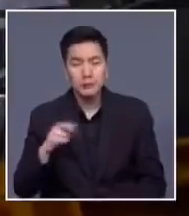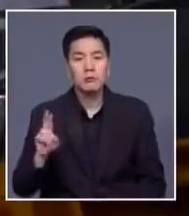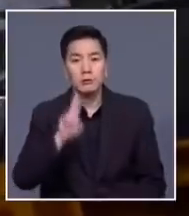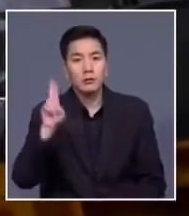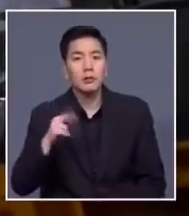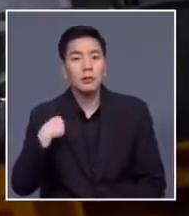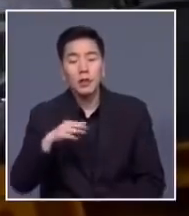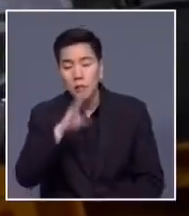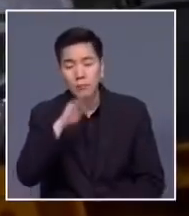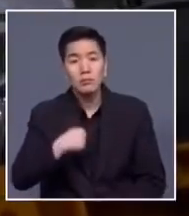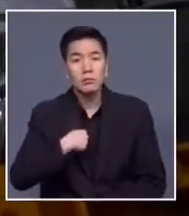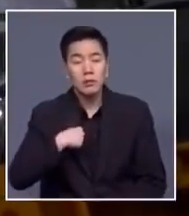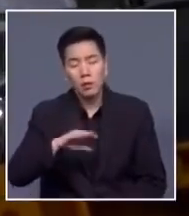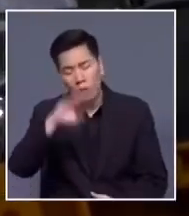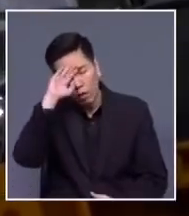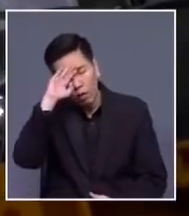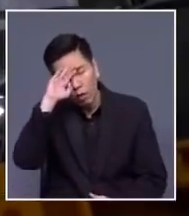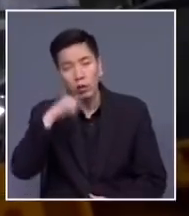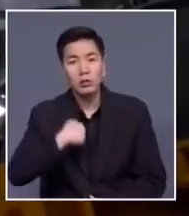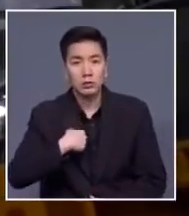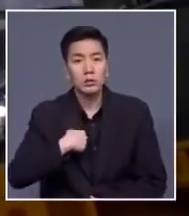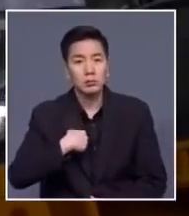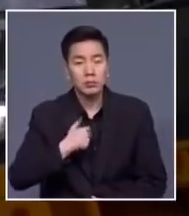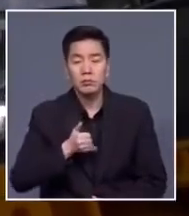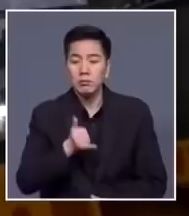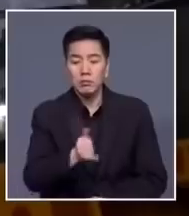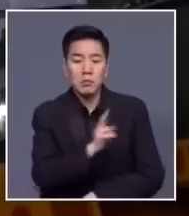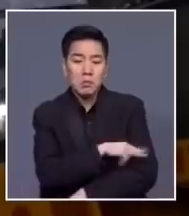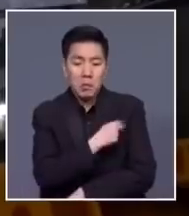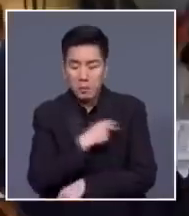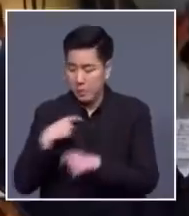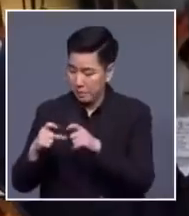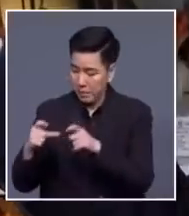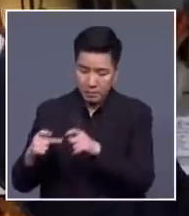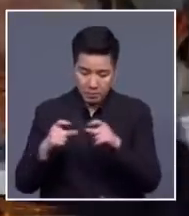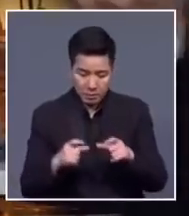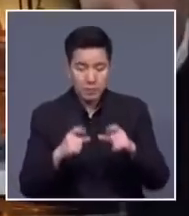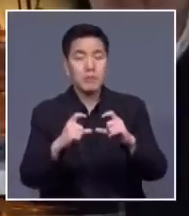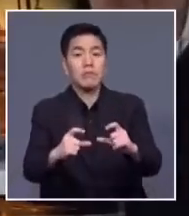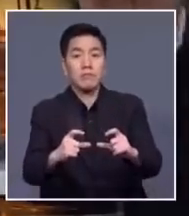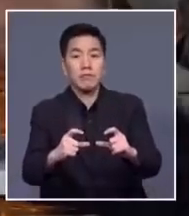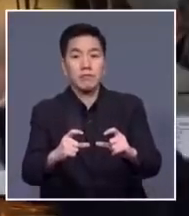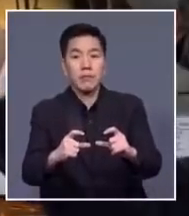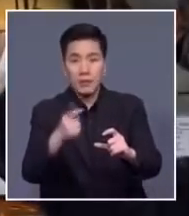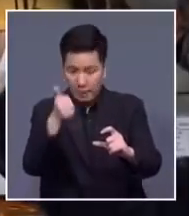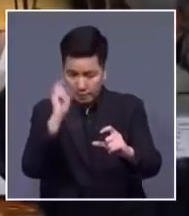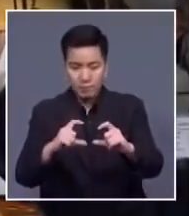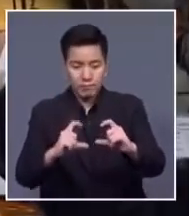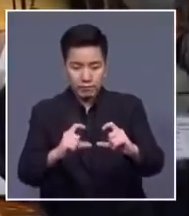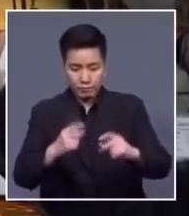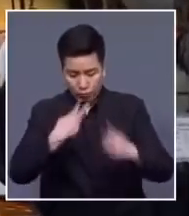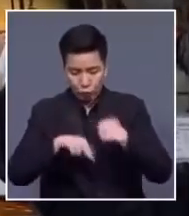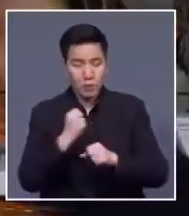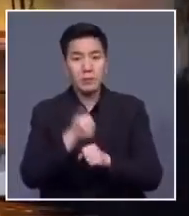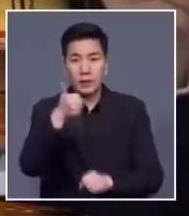ครับ ครับเมื่อเราไม่สบายป่วยไข้อะไรเงี้ยก็ไปหาหมอก็ยิ่งบัตรให้เราไป ครับ ครับ ได้จริง ได้จริงครับ ครับ ได้จ